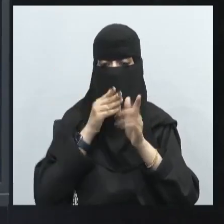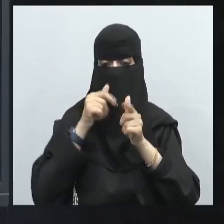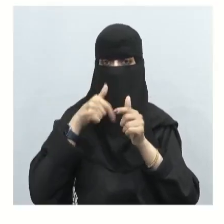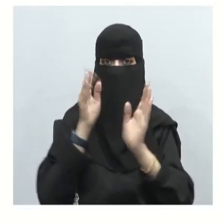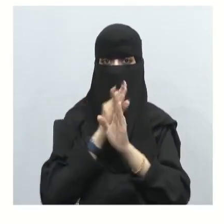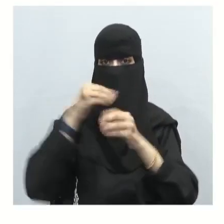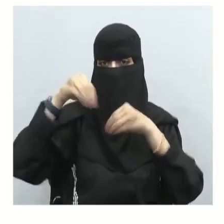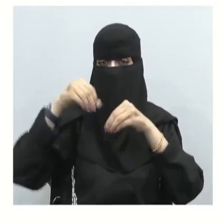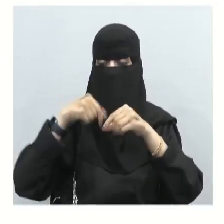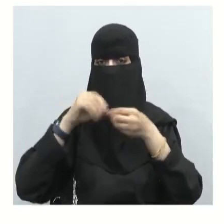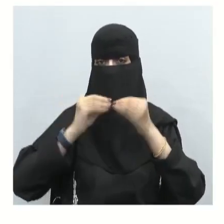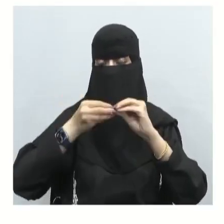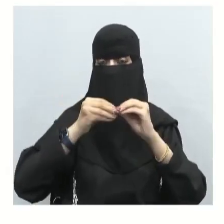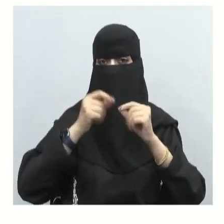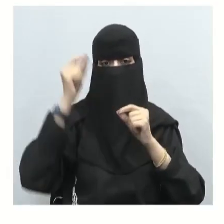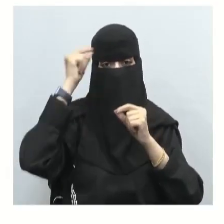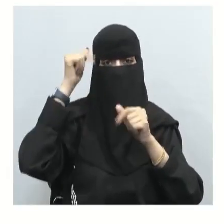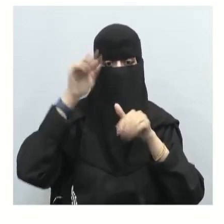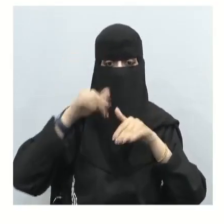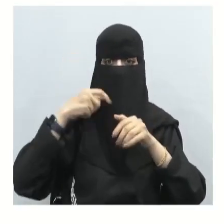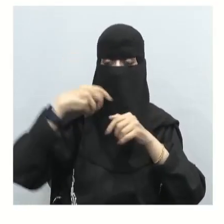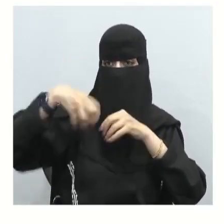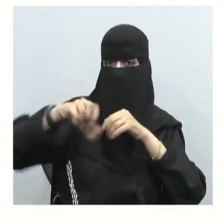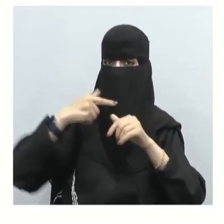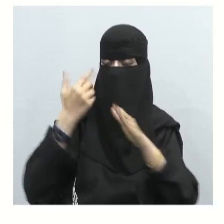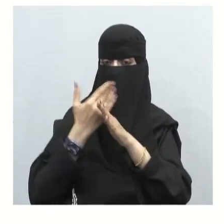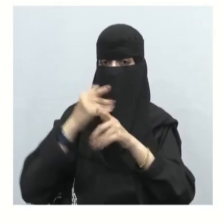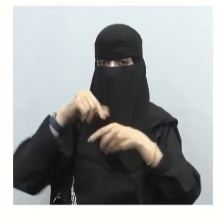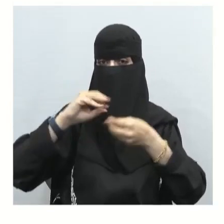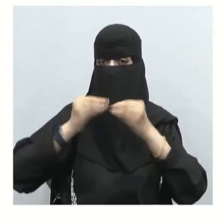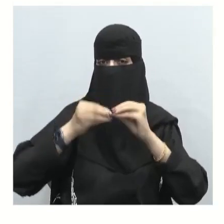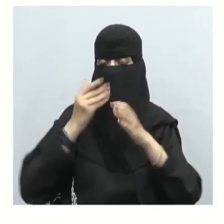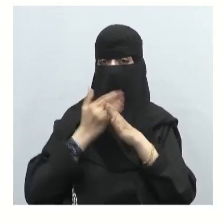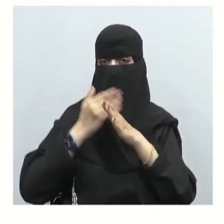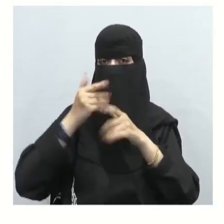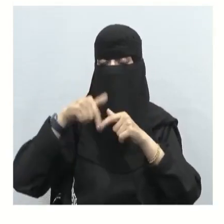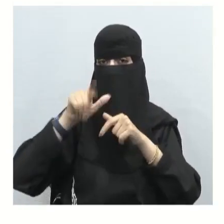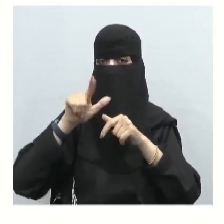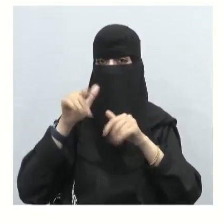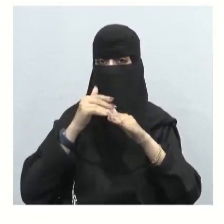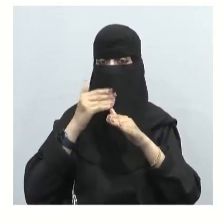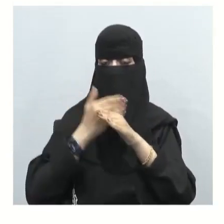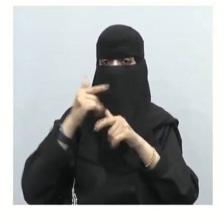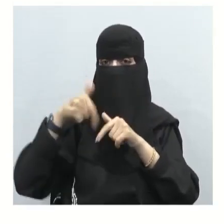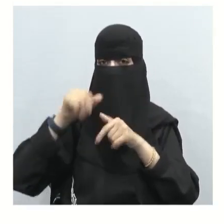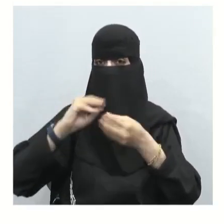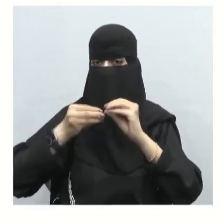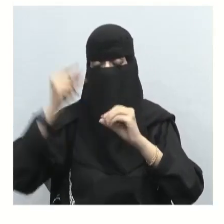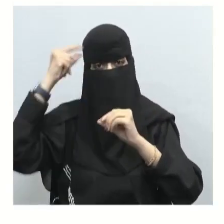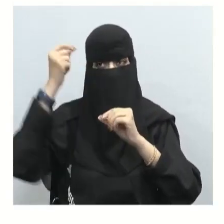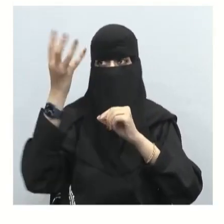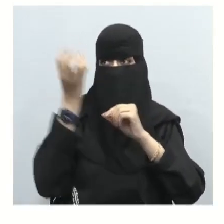المنعكس عن الورق السوداء فيكون مستقطب لان اللون الاسود يمتص معظم الضوء غير